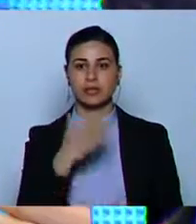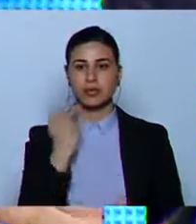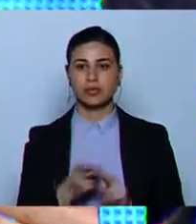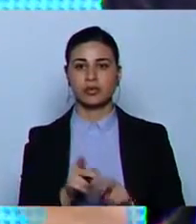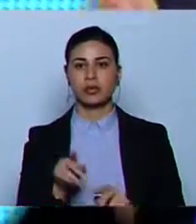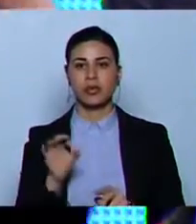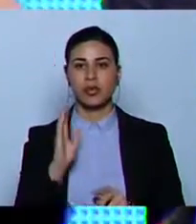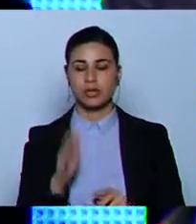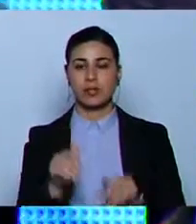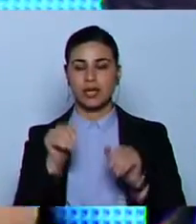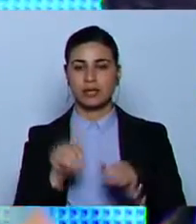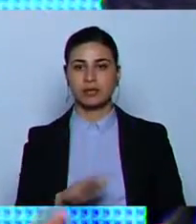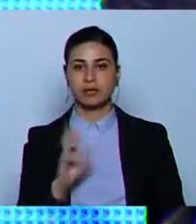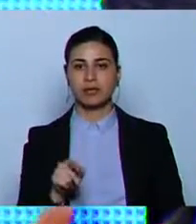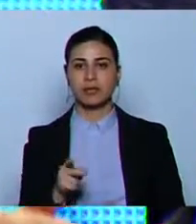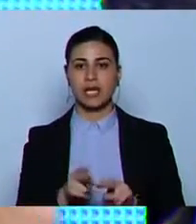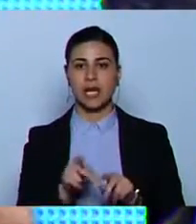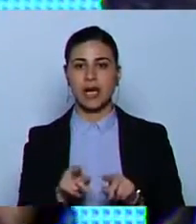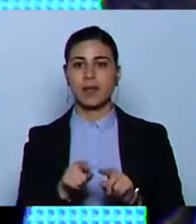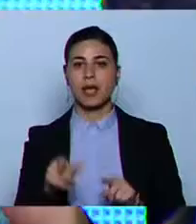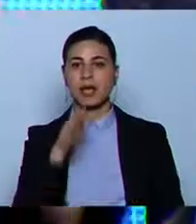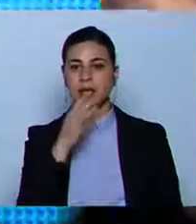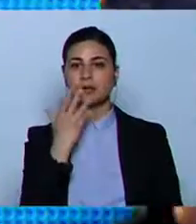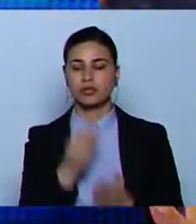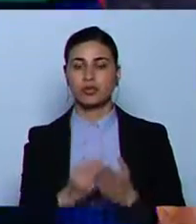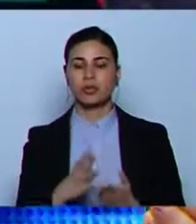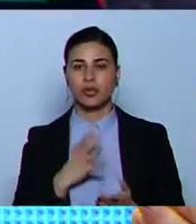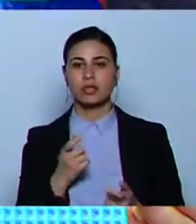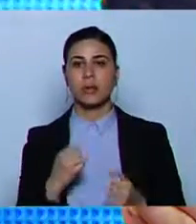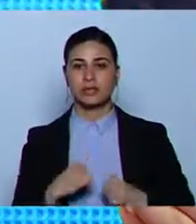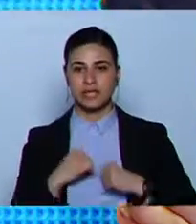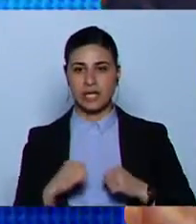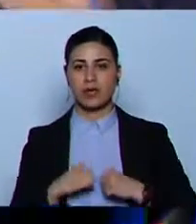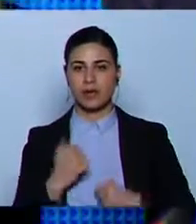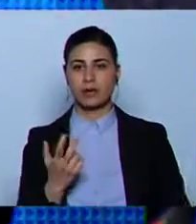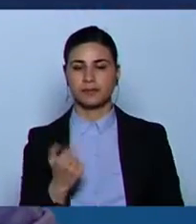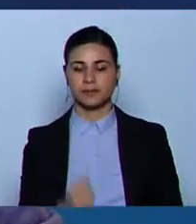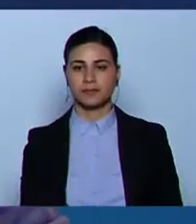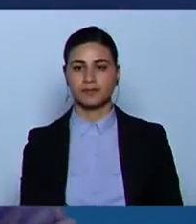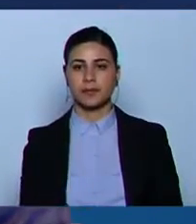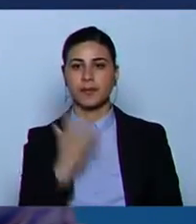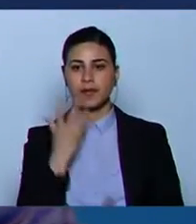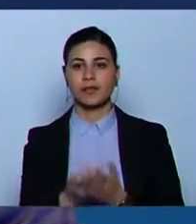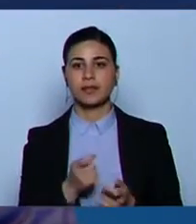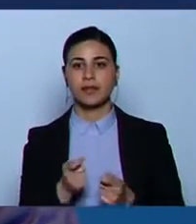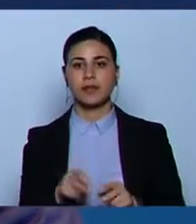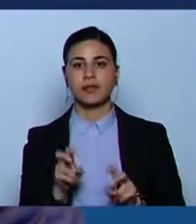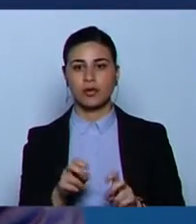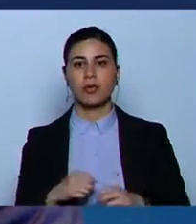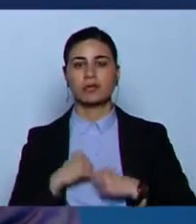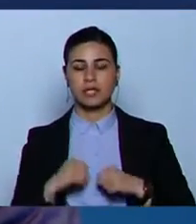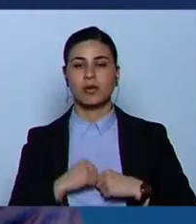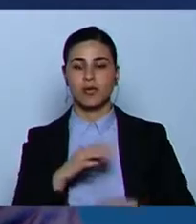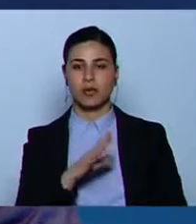ამაზეც იღებს გადაწყვეტილებას და აი ამ ეტაპზე ჩვენ ქონდა მცდელობა მაინც ხელისუფლების მხრიდან, თვითმართველობის მხრიდან მცდელობა